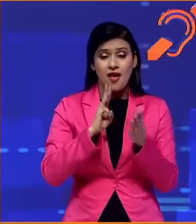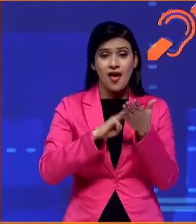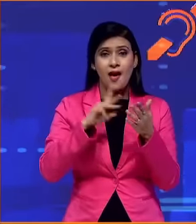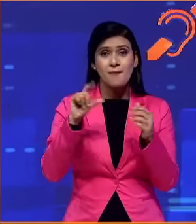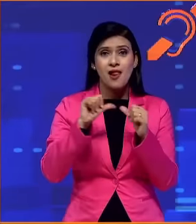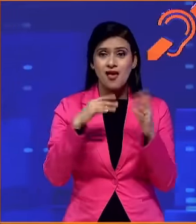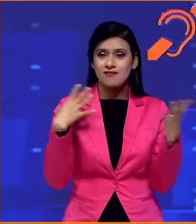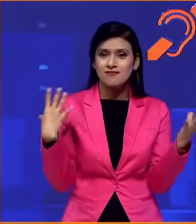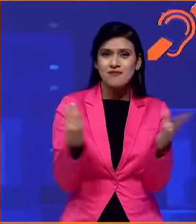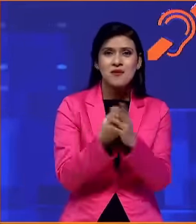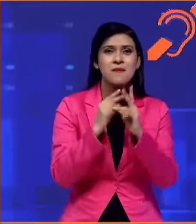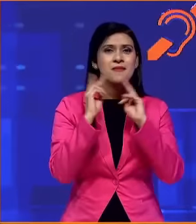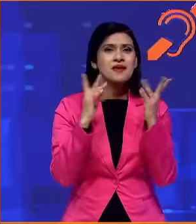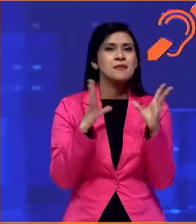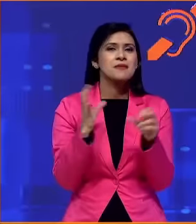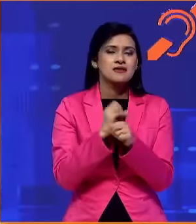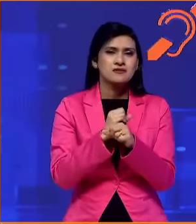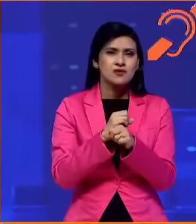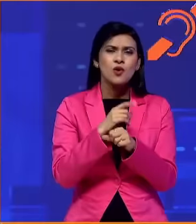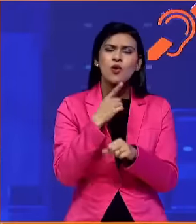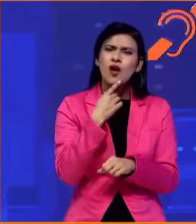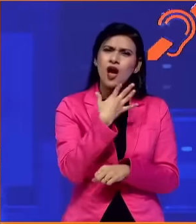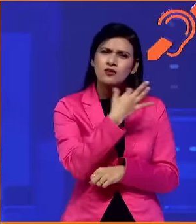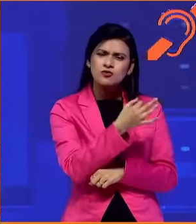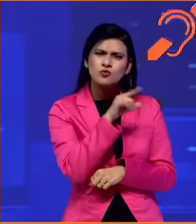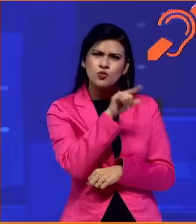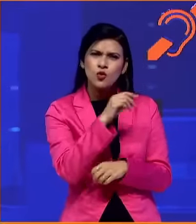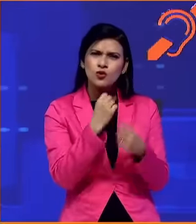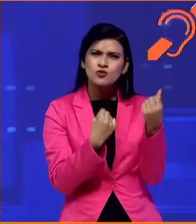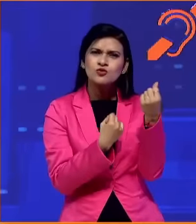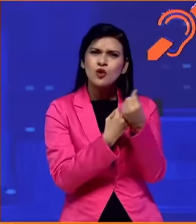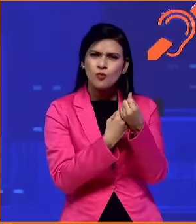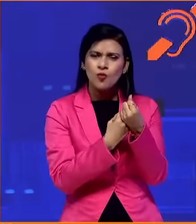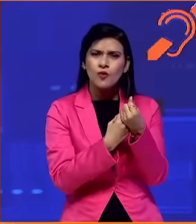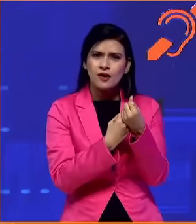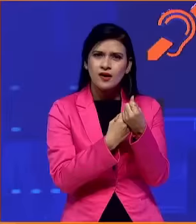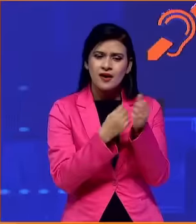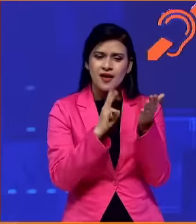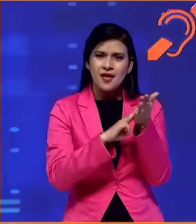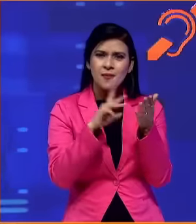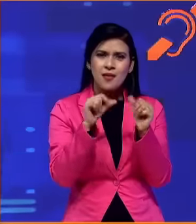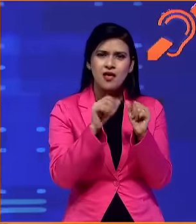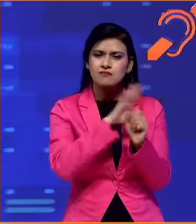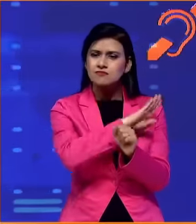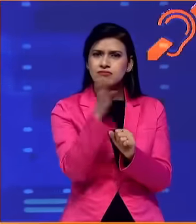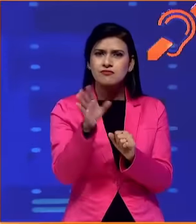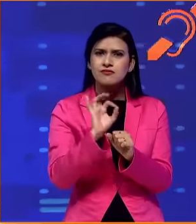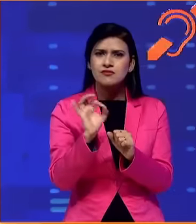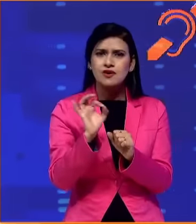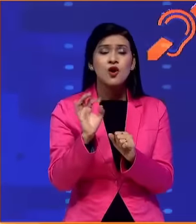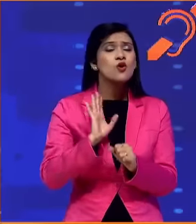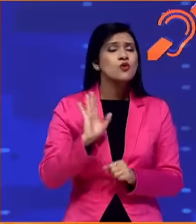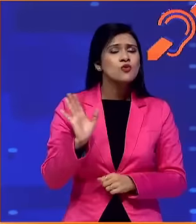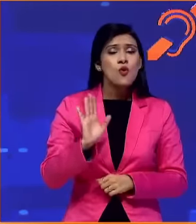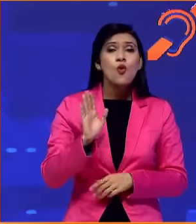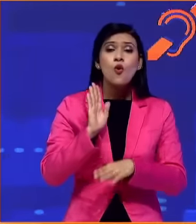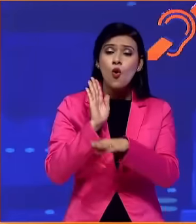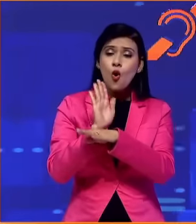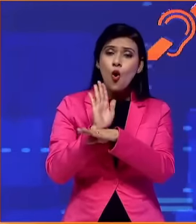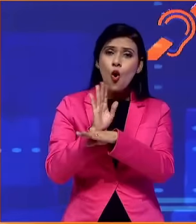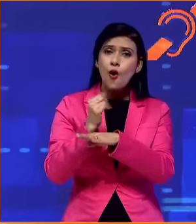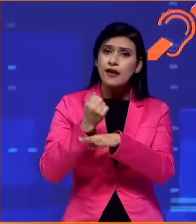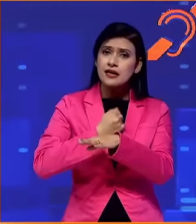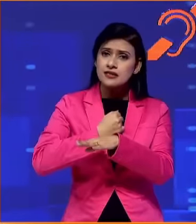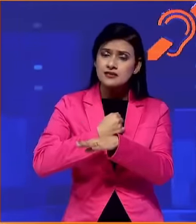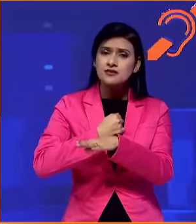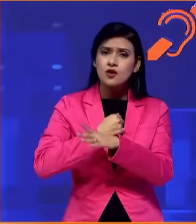वहांनहींपहुंचपाए।बातवो नहींहै,हमसबऐसेहीहैं। इसमें'तुम्हारायामेरा'जैसीकोईबातनहींथी। यहकांग्रेसपार्टीकीबैठकथी औरसभीको एकसाथ